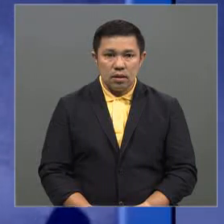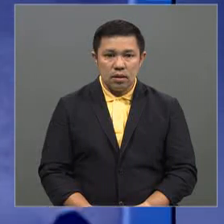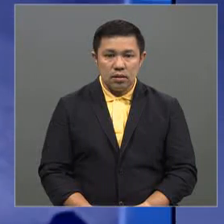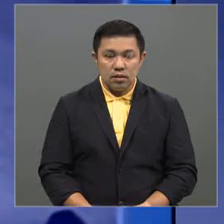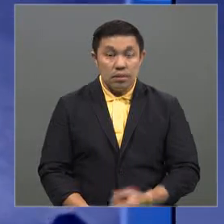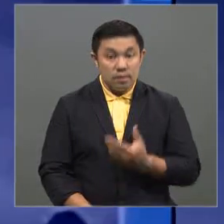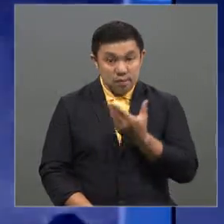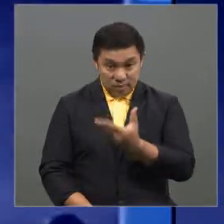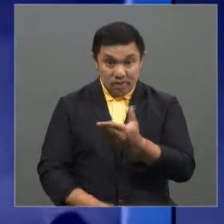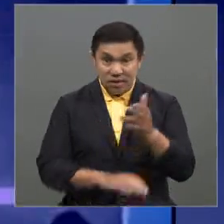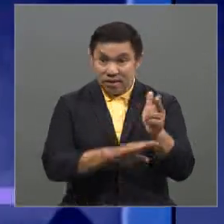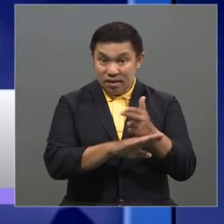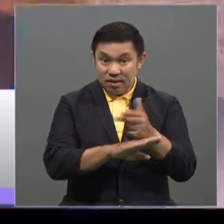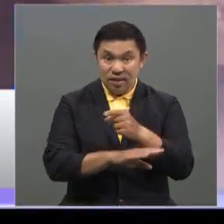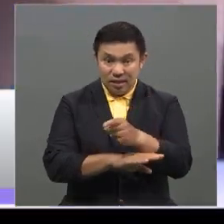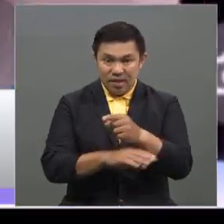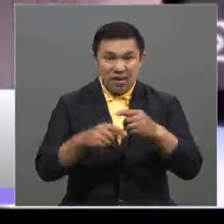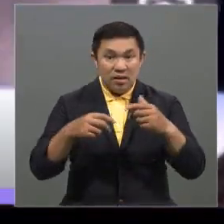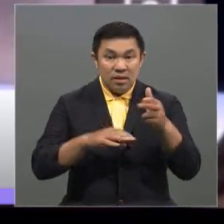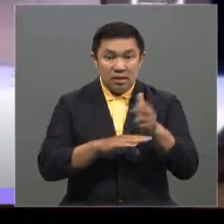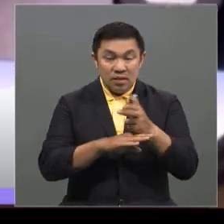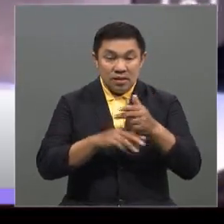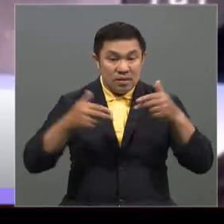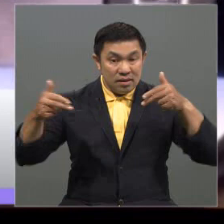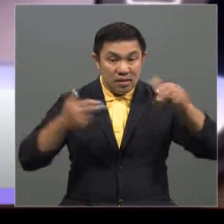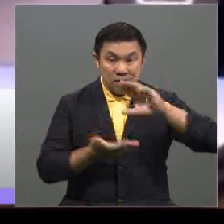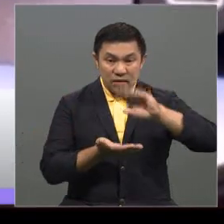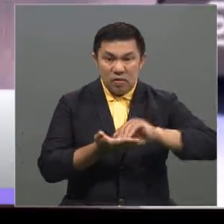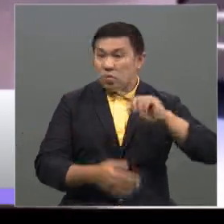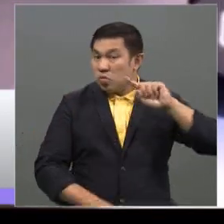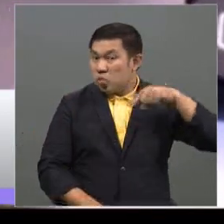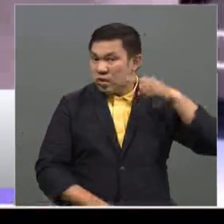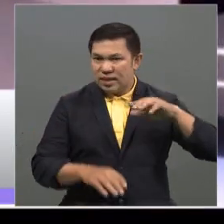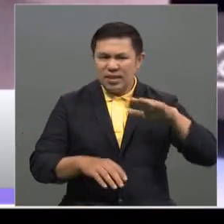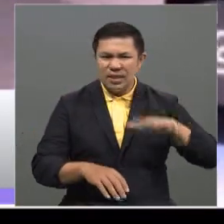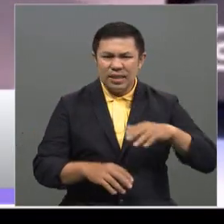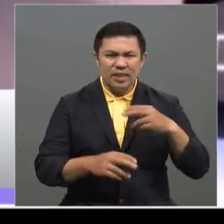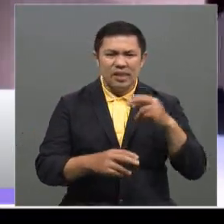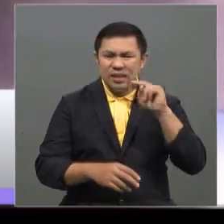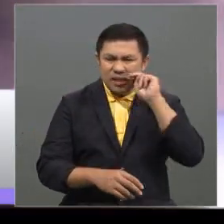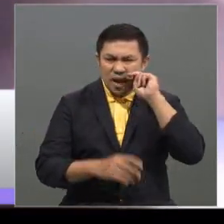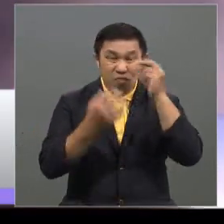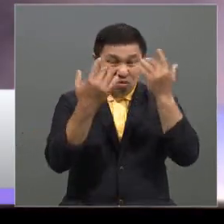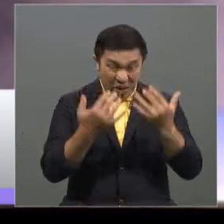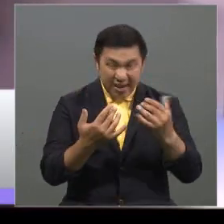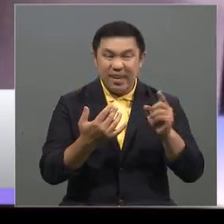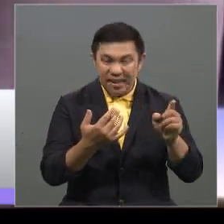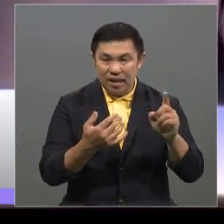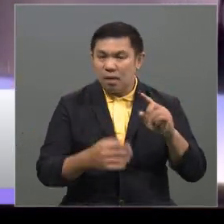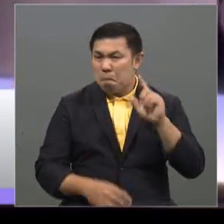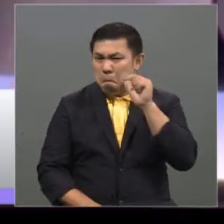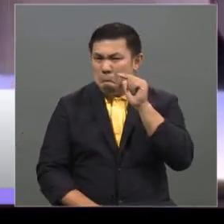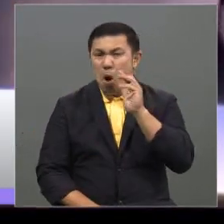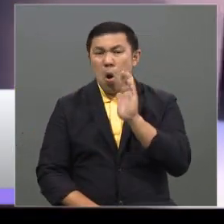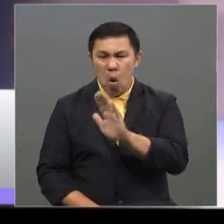ภาพที่คุณผู้ชมเห็นนะครับเป็นคลิปภาพวงจรปิดของน้องน้ำฝนที่คุณแม่ก็คือนางสาวนันจิยาสุข